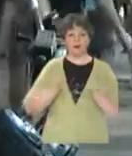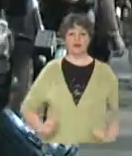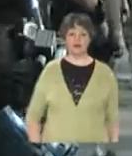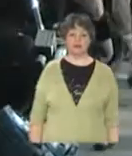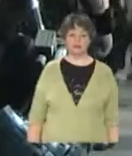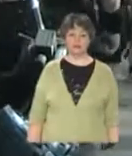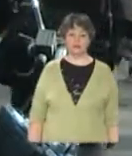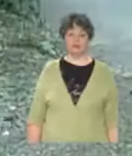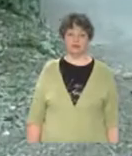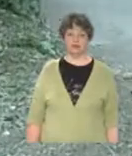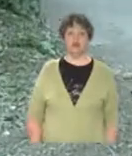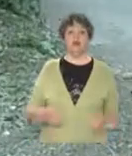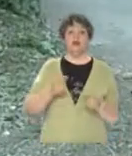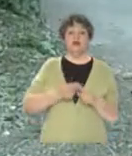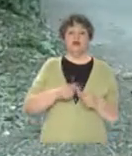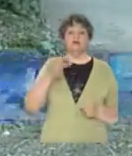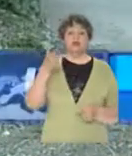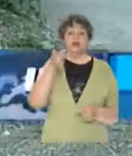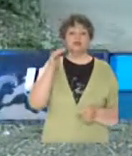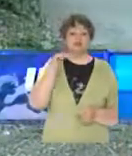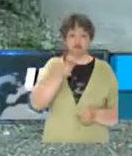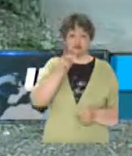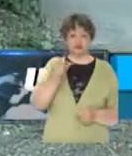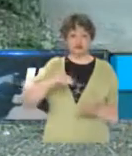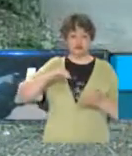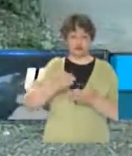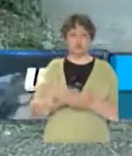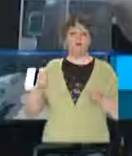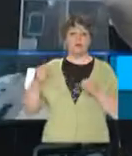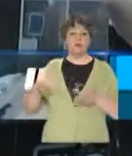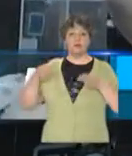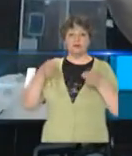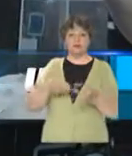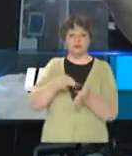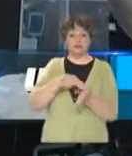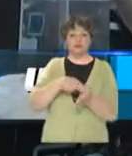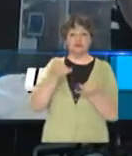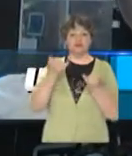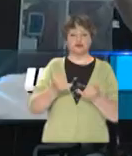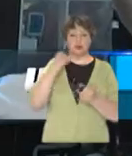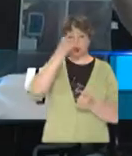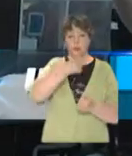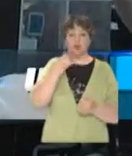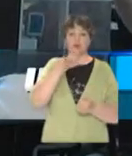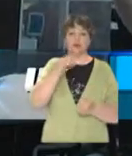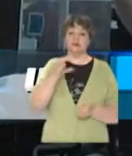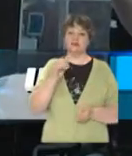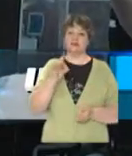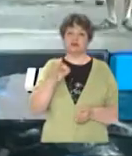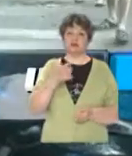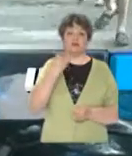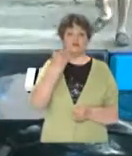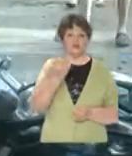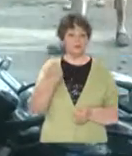Рок-н-рол, віддихаємо! Щонайменше 3 тисячі байкерів знову завітали на Черкащину. Цього року серед них і Сергій. Він